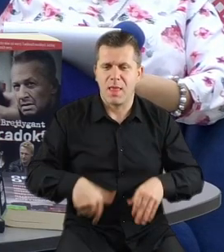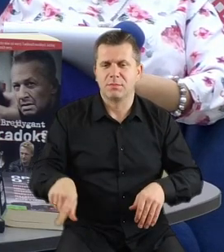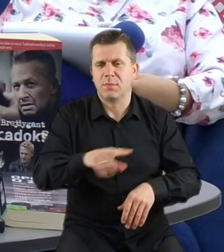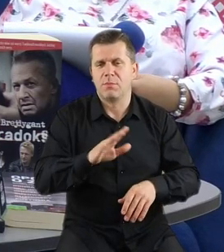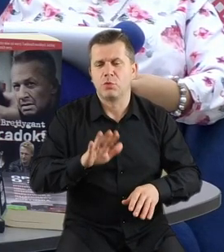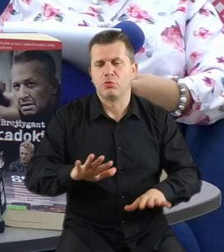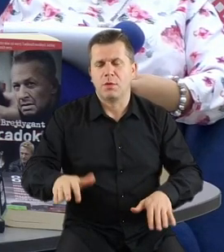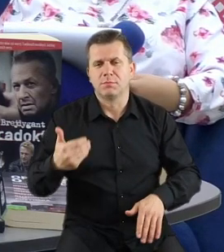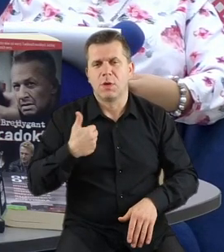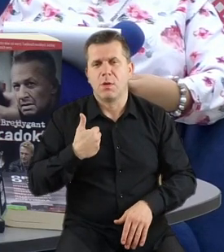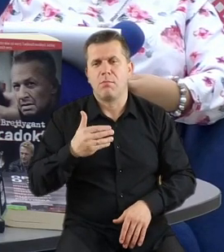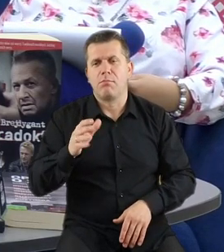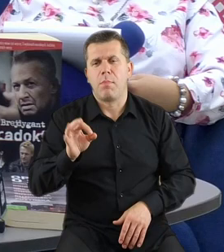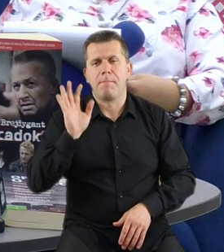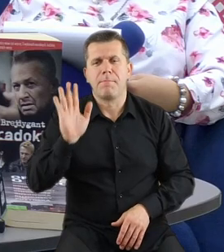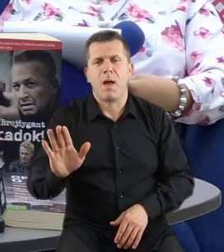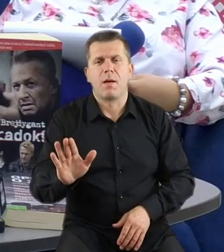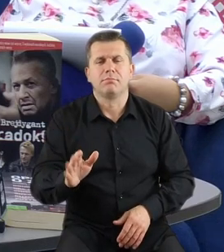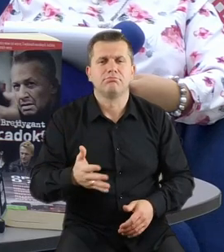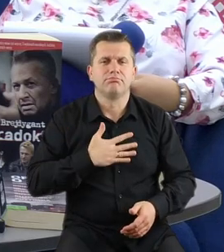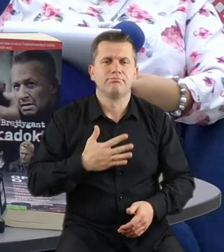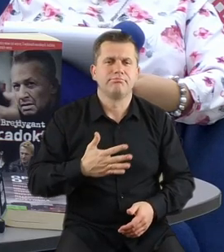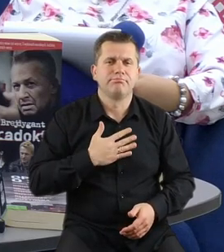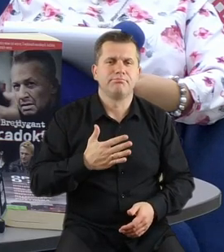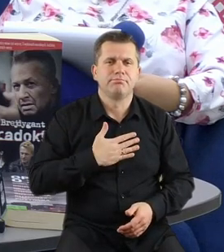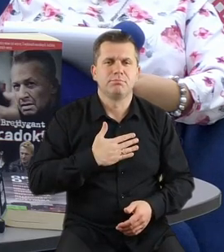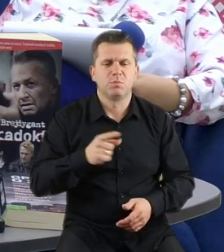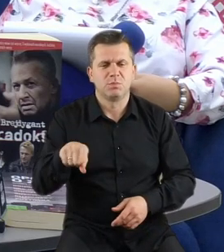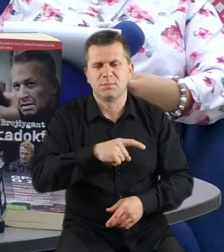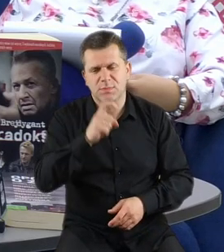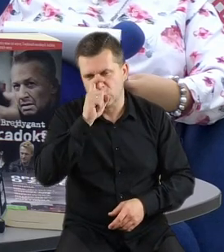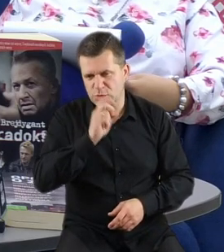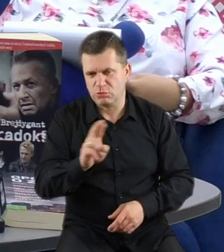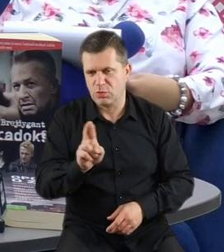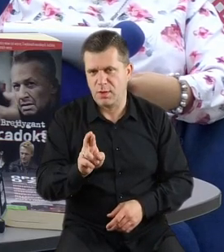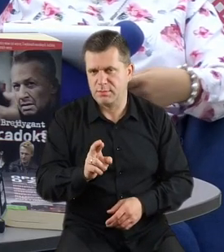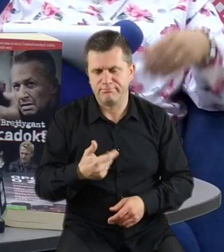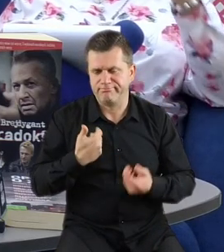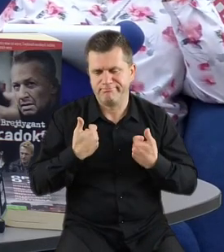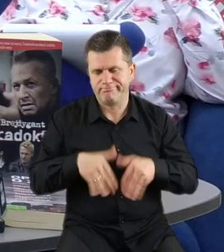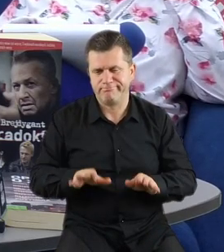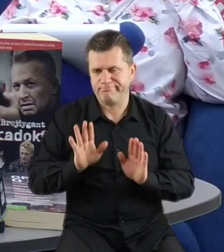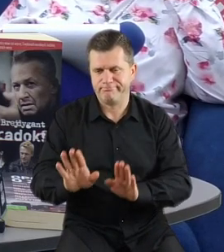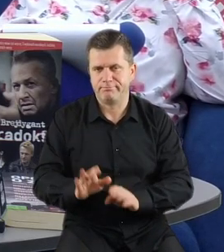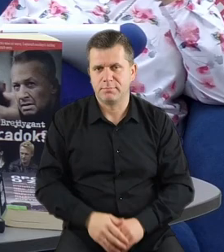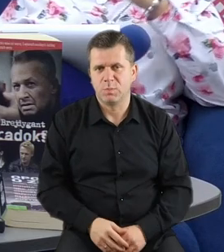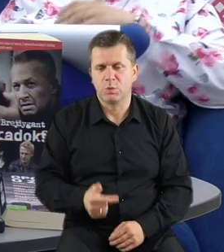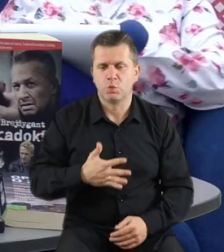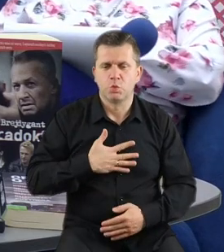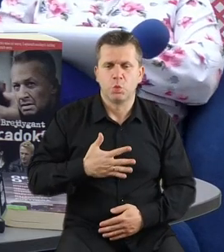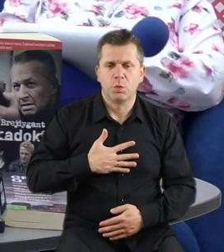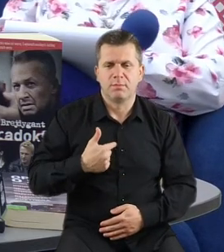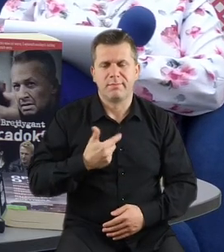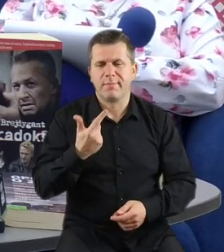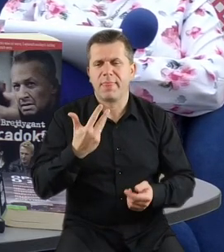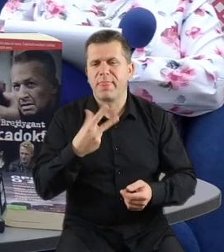dzieciaki były, bo mają do czynienia ze zbyt jakby mrocznymi rzeczami, a ja nie, wtedy miałbym jakiś